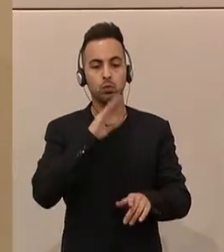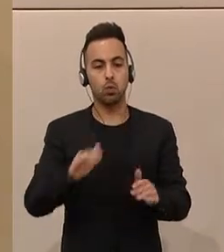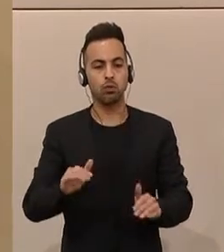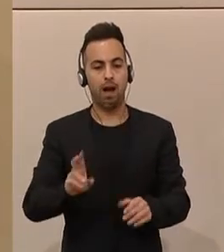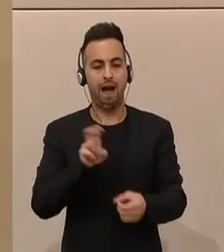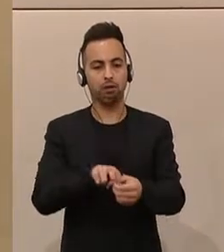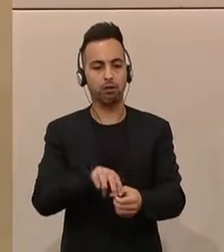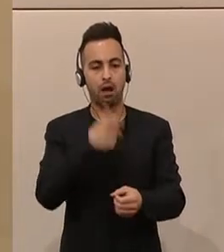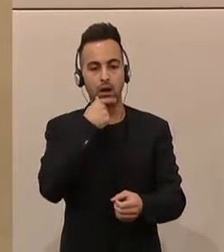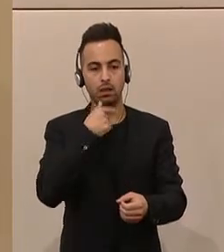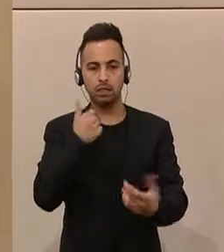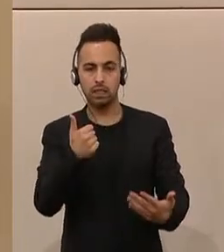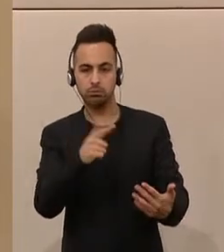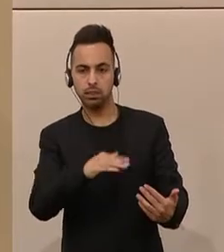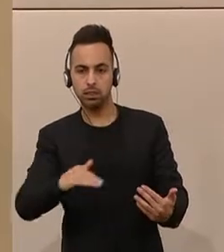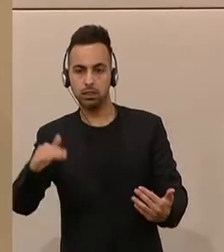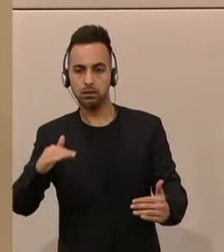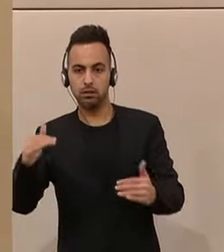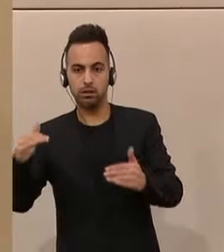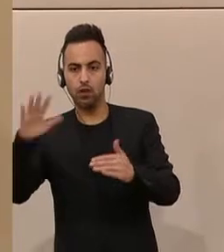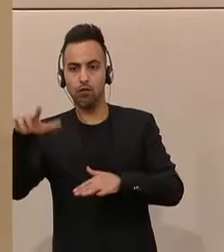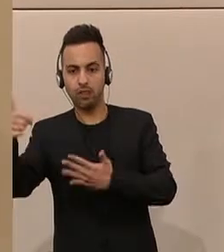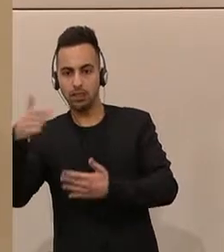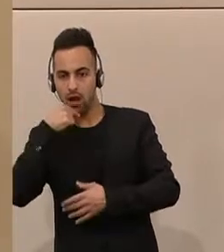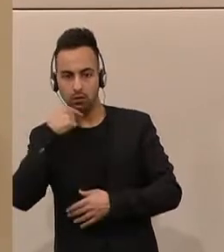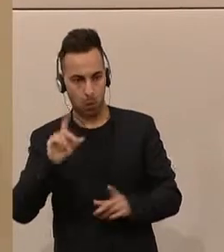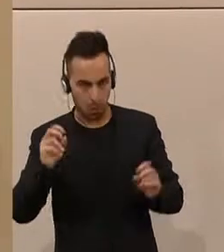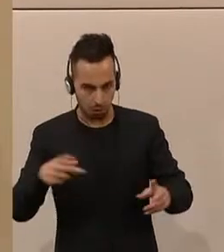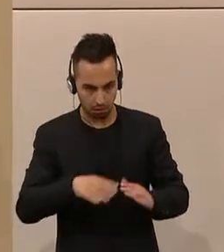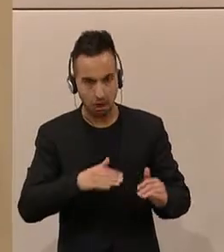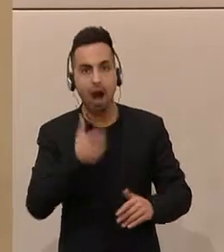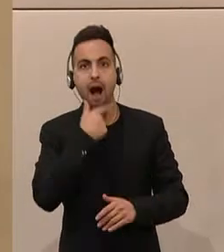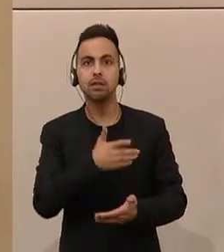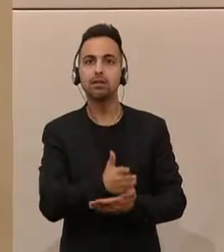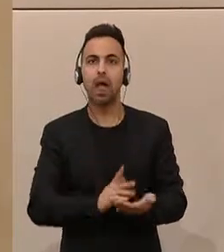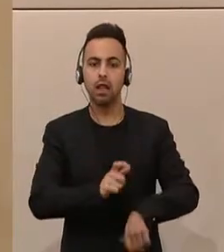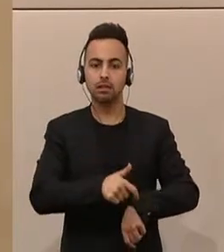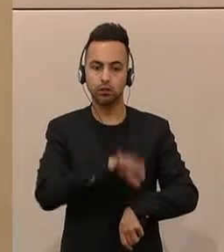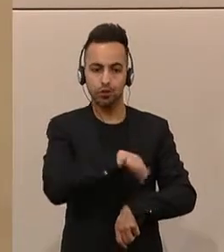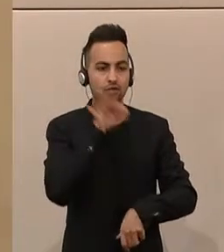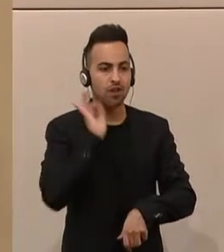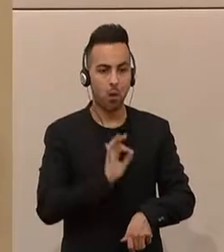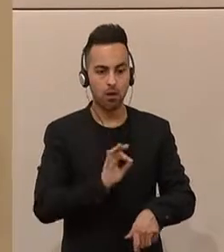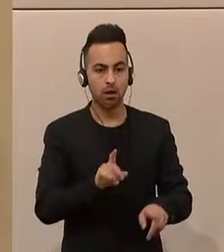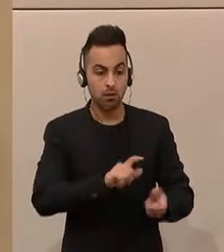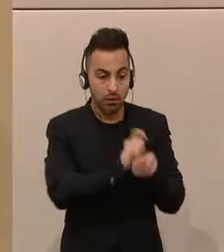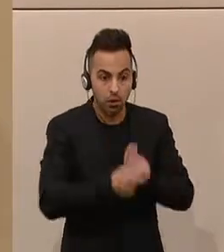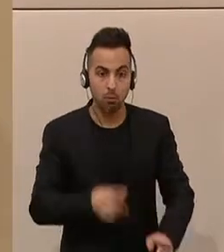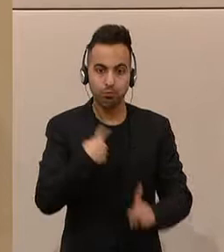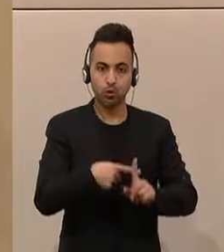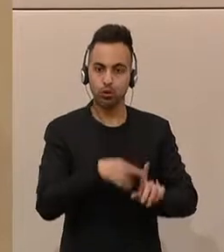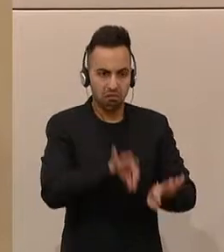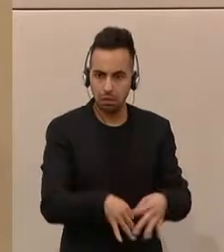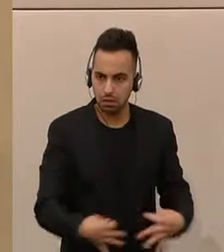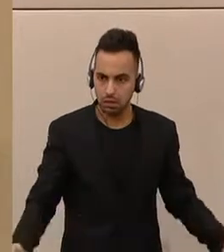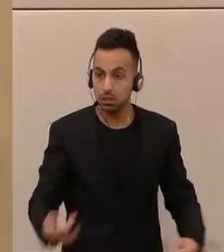von 60 auf 65 anheben. Und gleichzeitig macht sie für die Frauen nichts in dieser Regelung der Altersteilzeit, dass man wenigstens denen dort entgegenkommt. Habt ihr das irgendwann mal